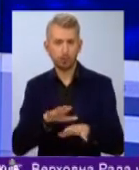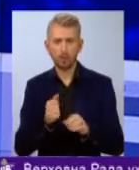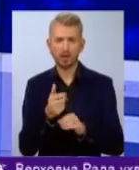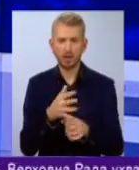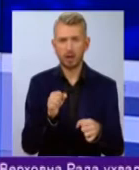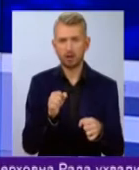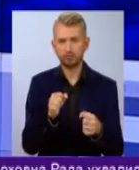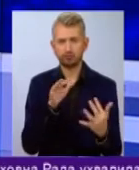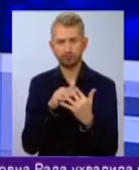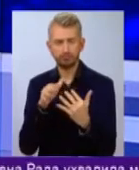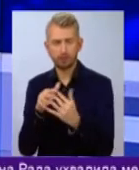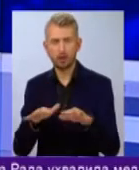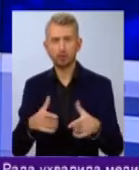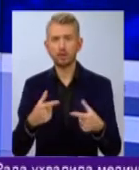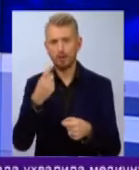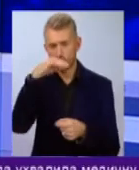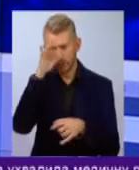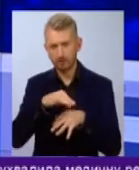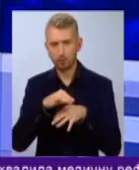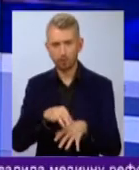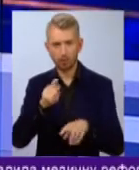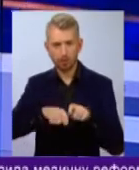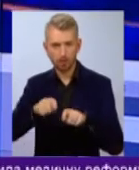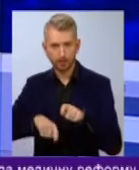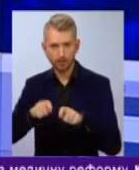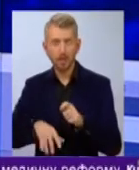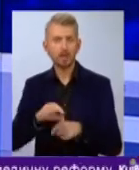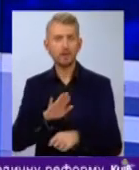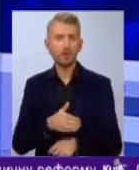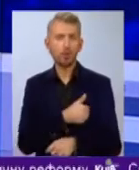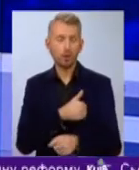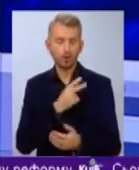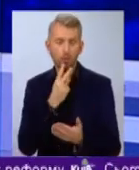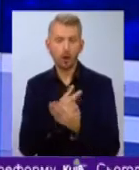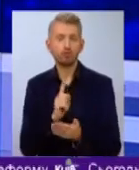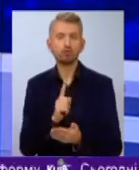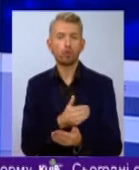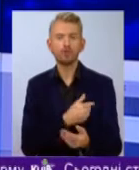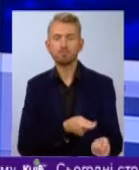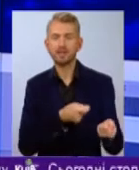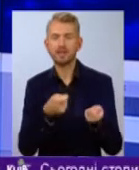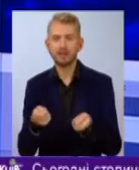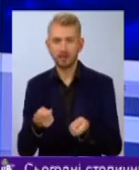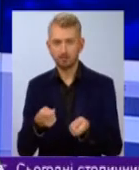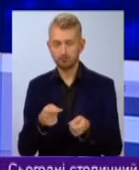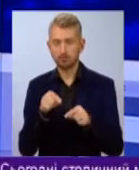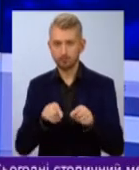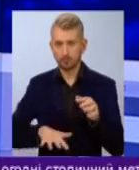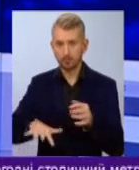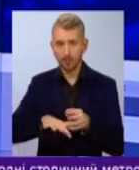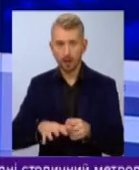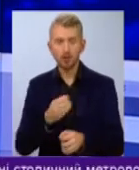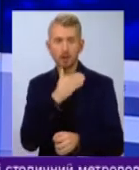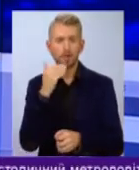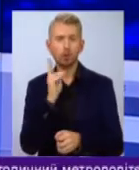на пунктах, де поліція проводить фільтраційні заходи. Не всі охоче показують, що саме намагаються пронести в урядовий квартал, а ще багато